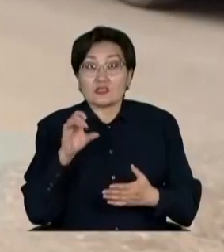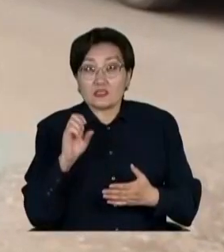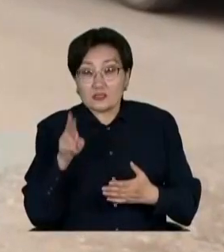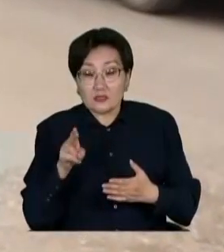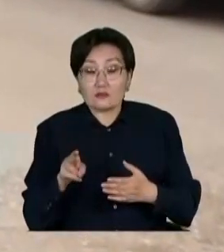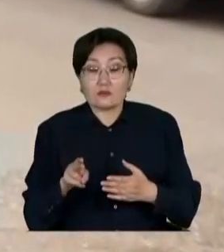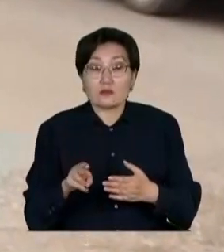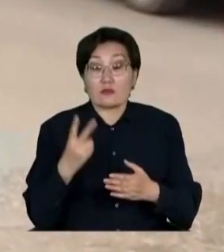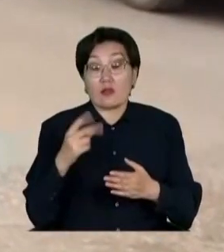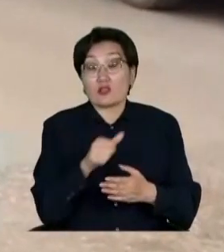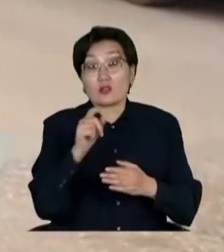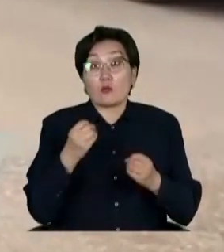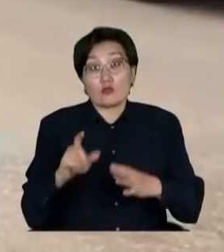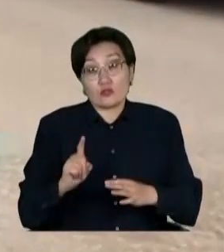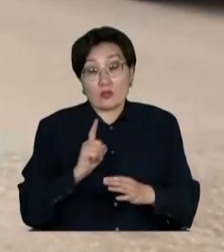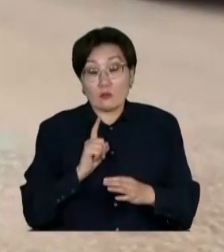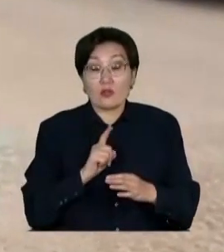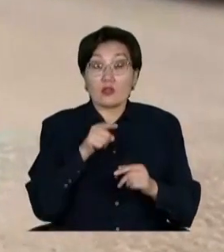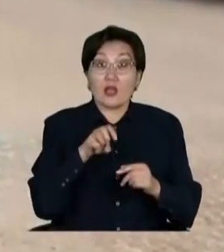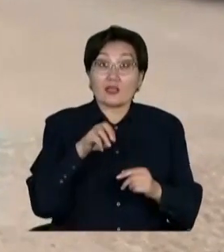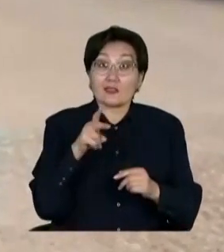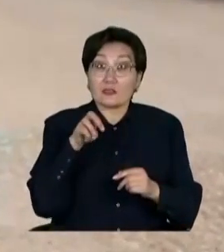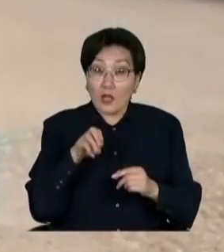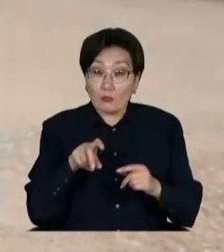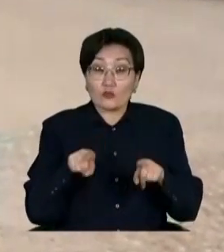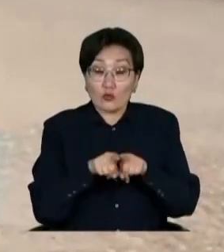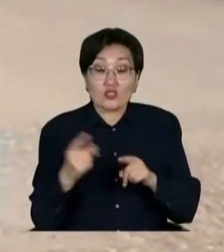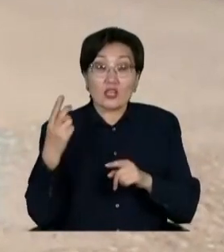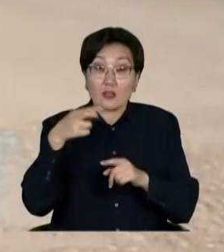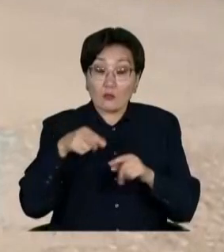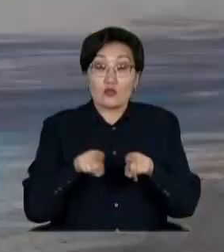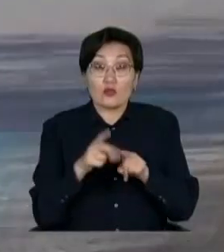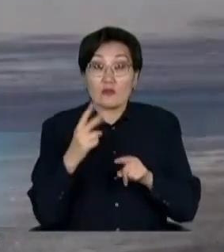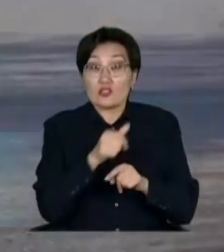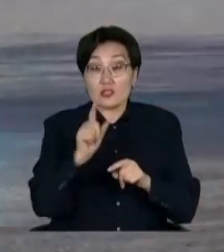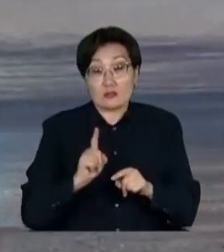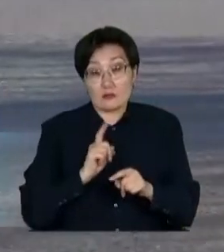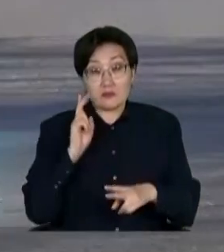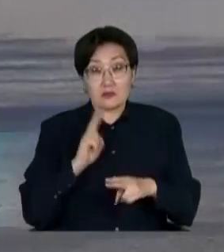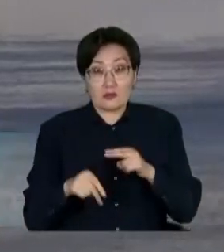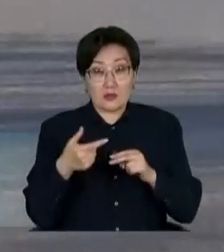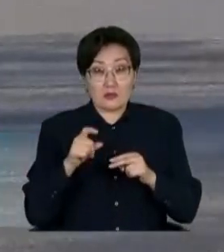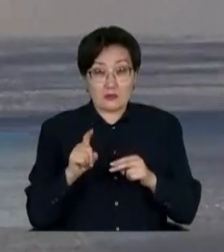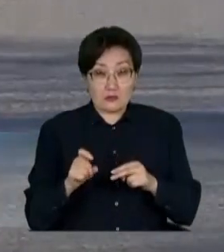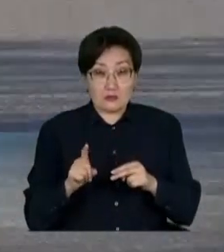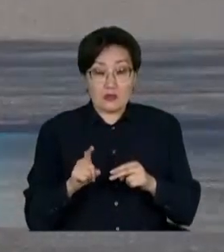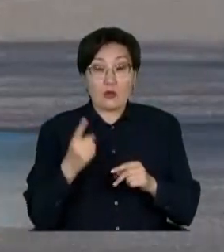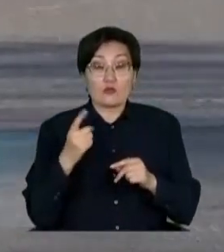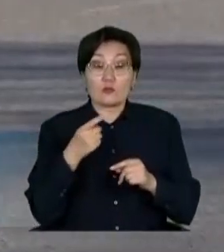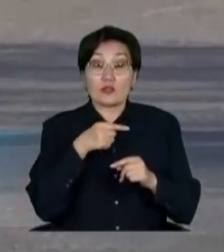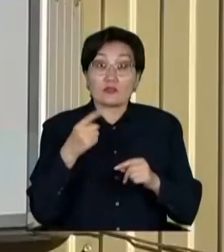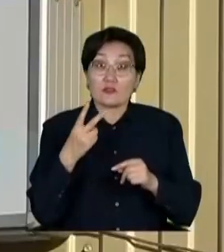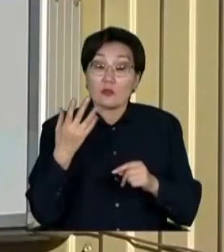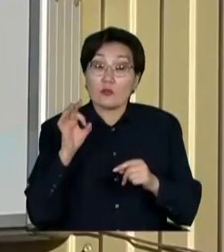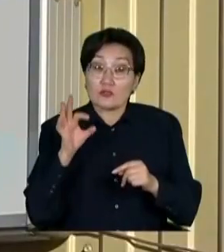простоял, закончился газ. Потом вот здесь на Октановской заправке тоже 2 часа простоял, закончился газ полностью. Напомню, с 1 по